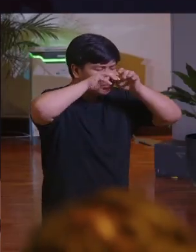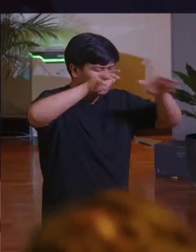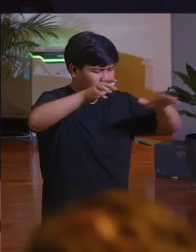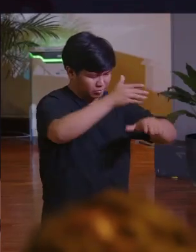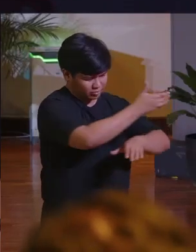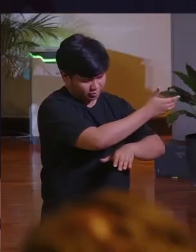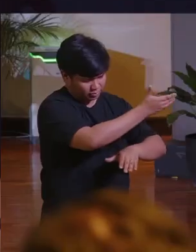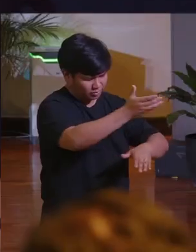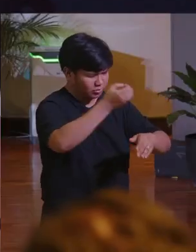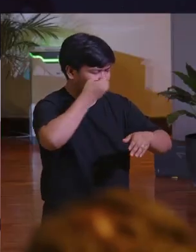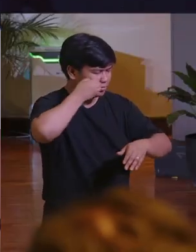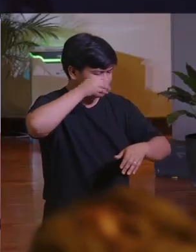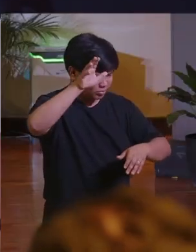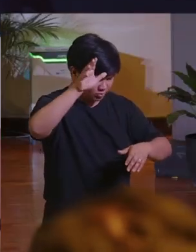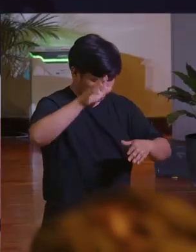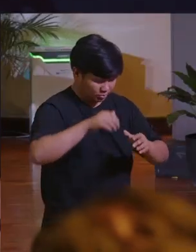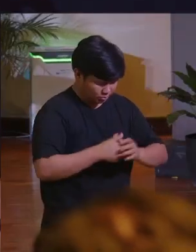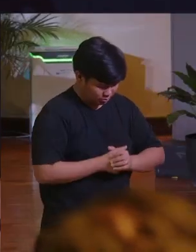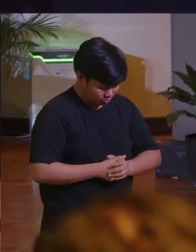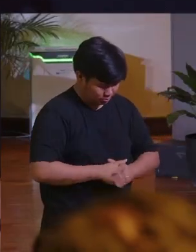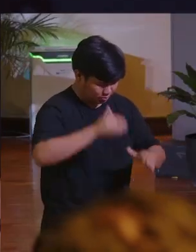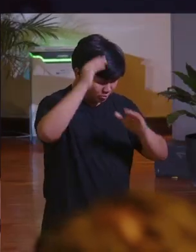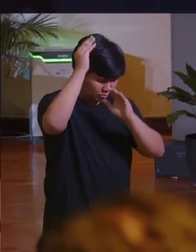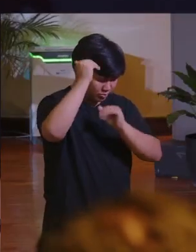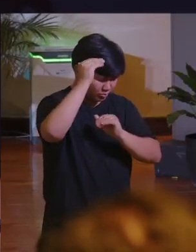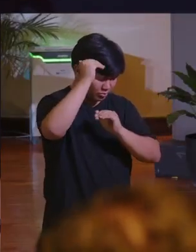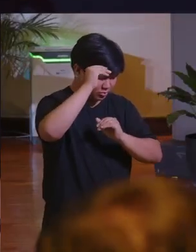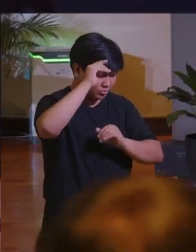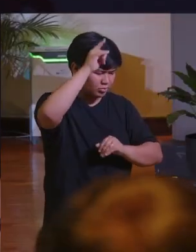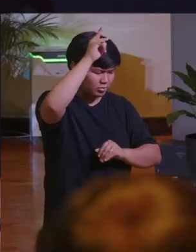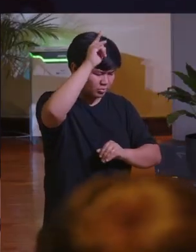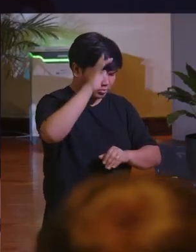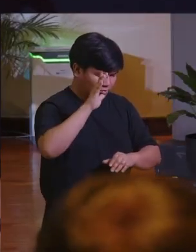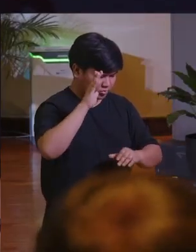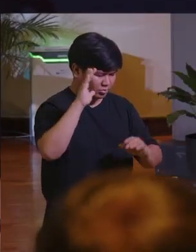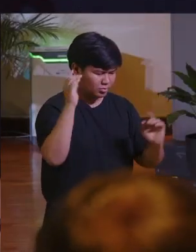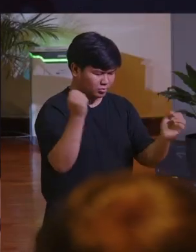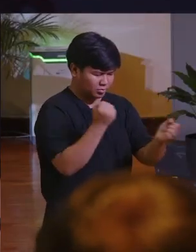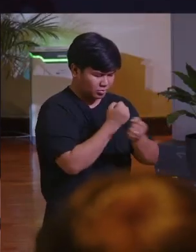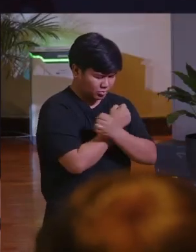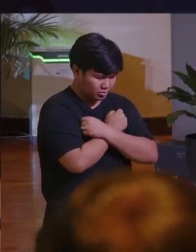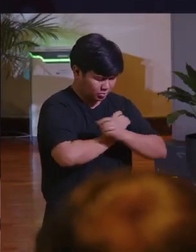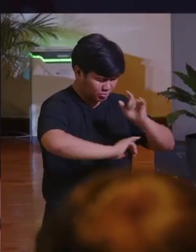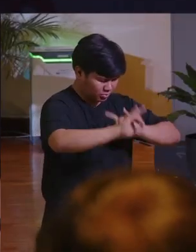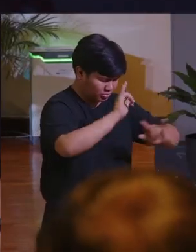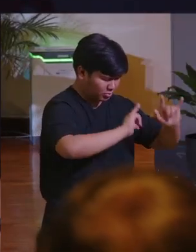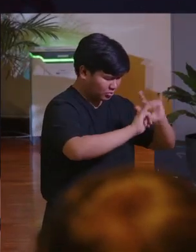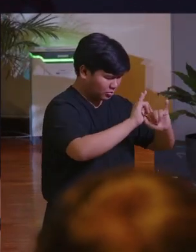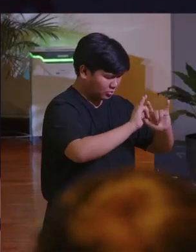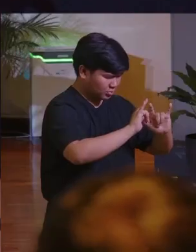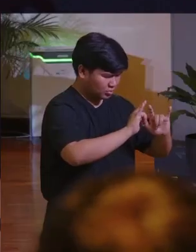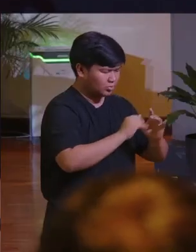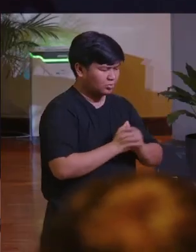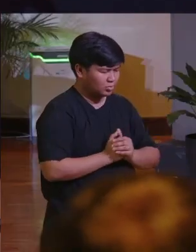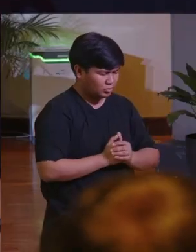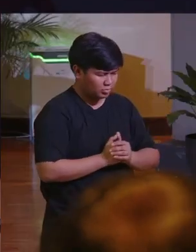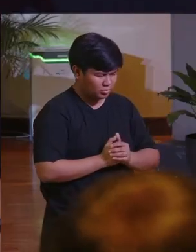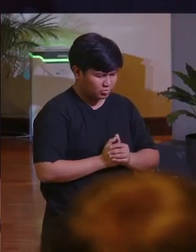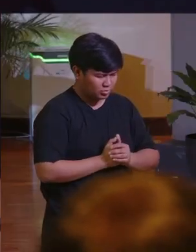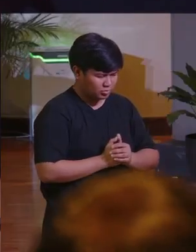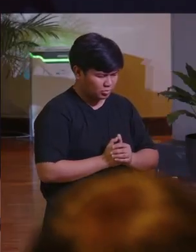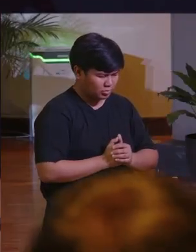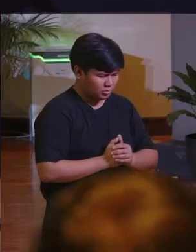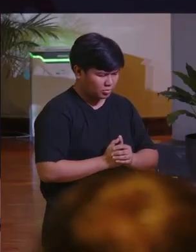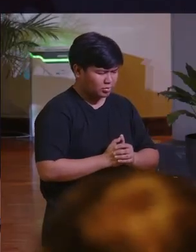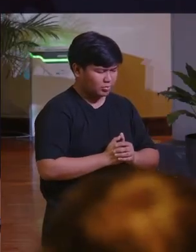isa sa amin. Nawa ang pag-ibig ni Kristo Jesus, ang kagandang loob ng Diyos, at